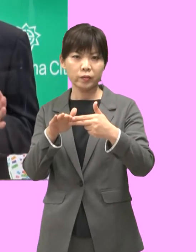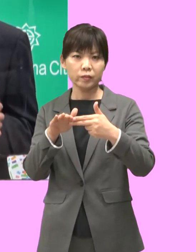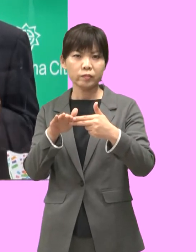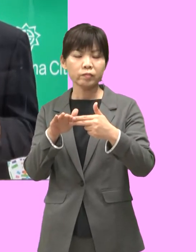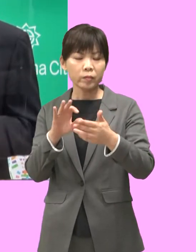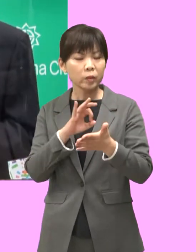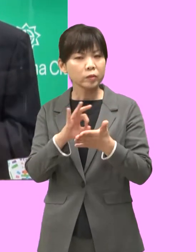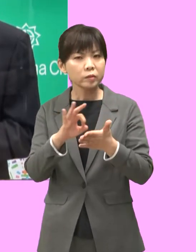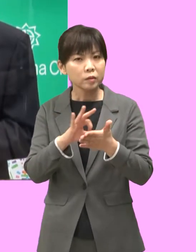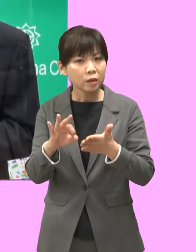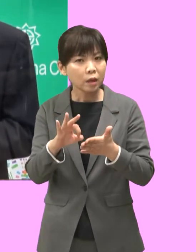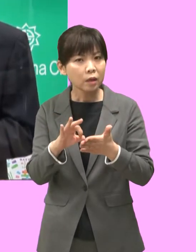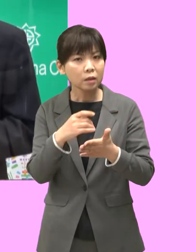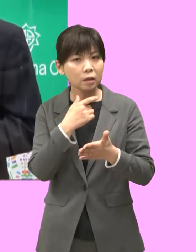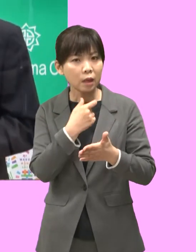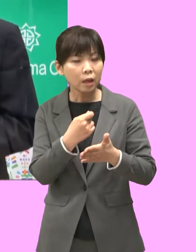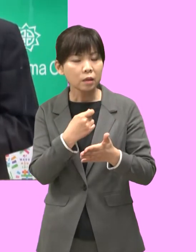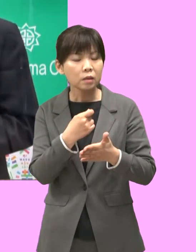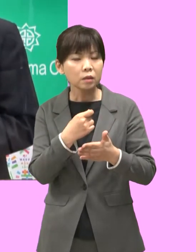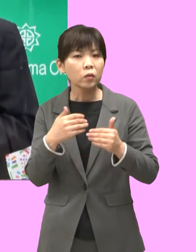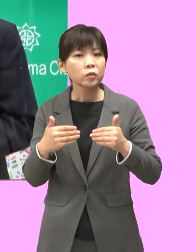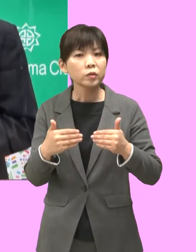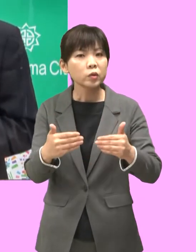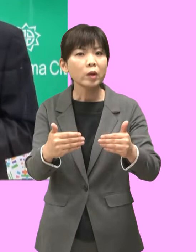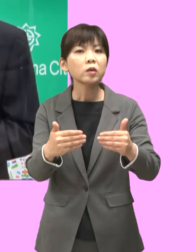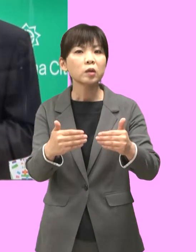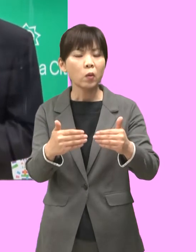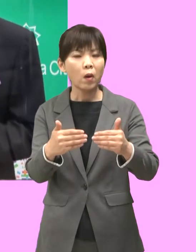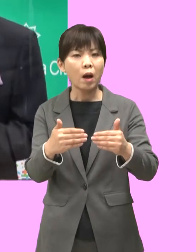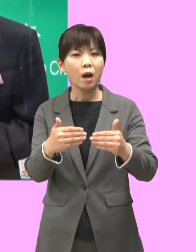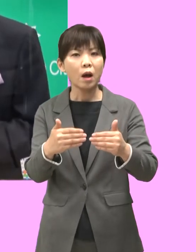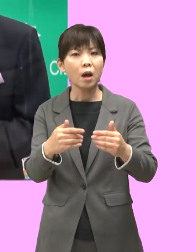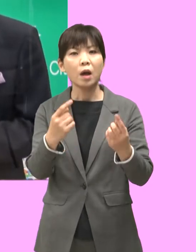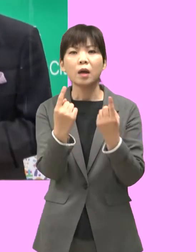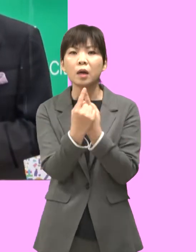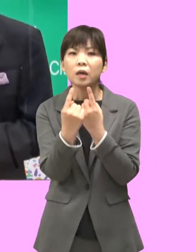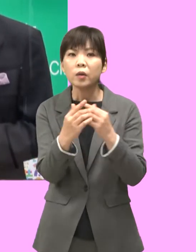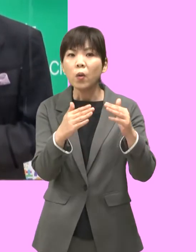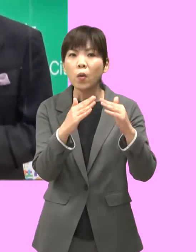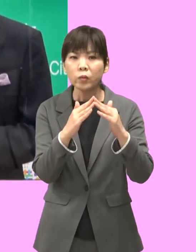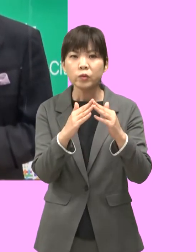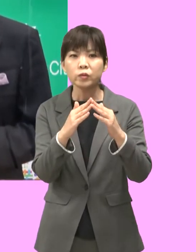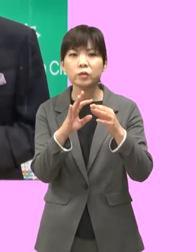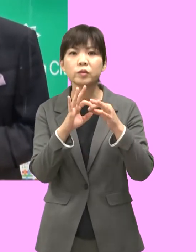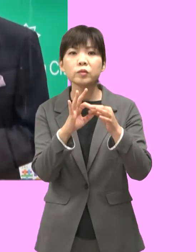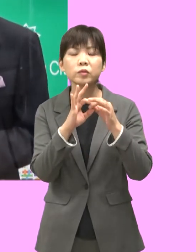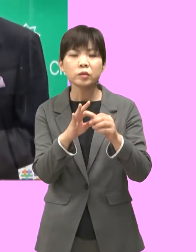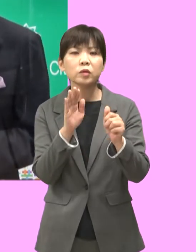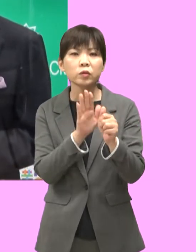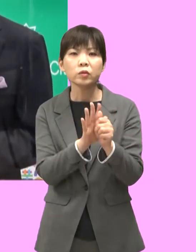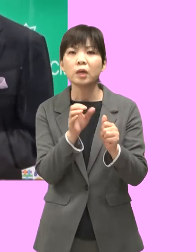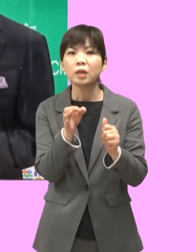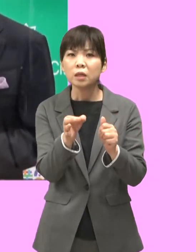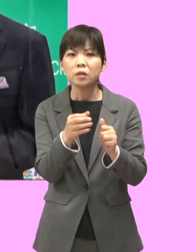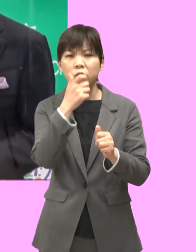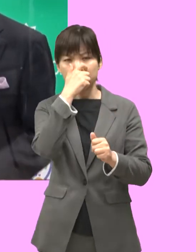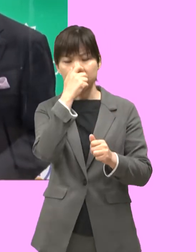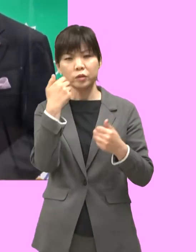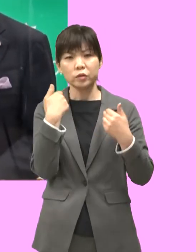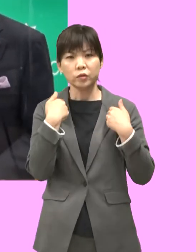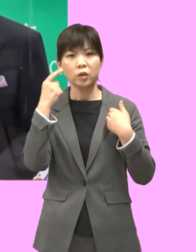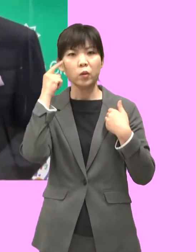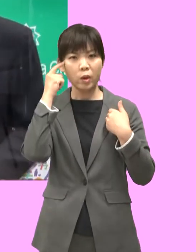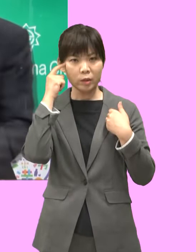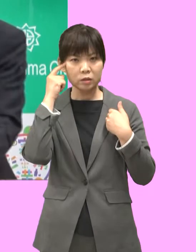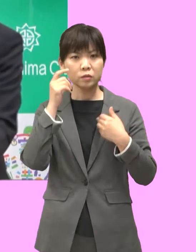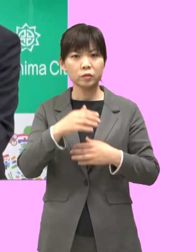利活用を進めていく上では、いわゆるリフォームに対する助成っていうのをもう少し充実させないといけないかなというふうには思ってま